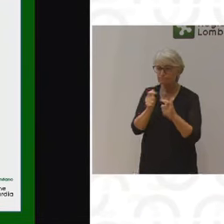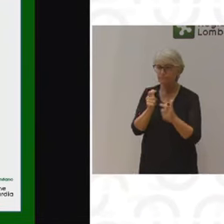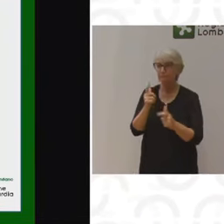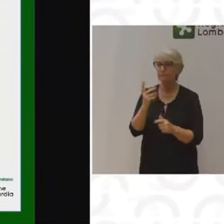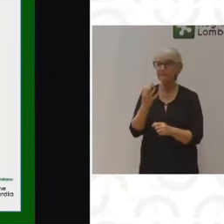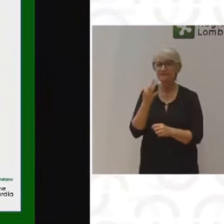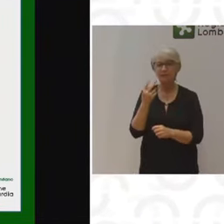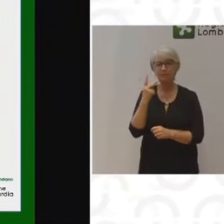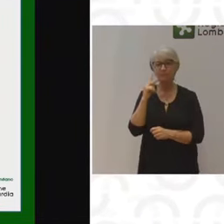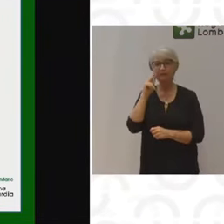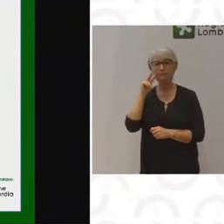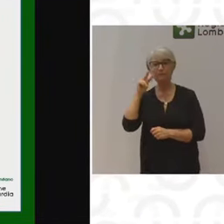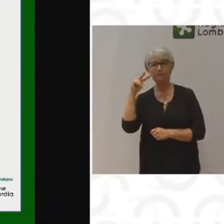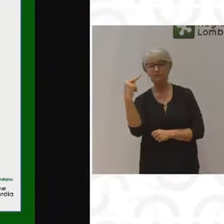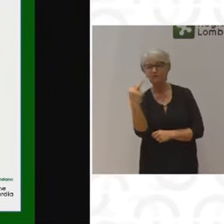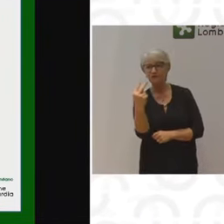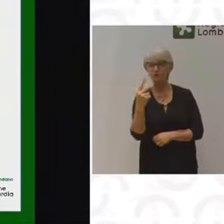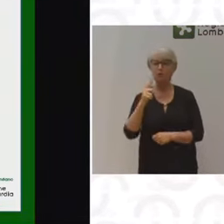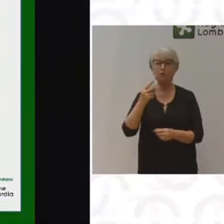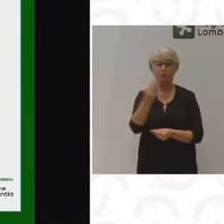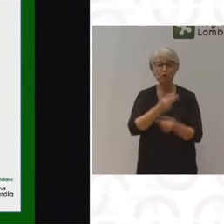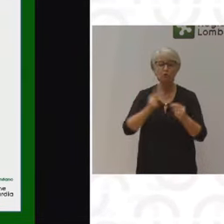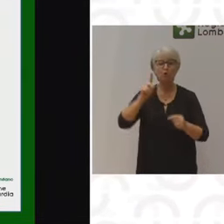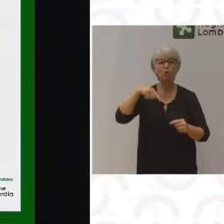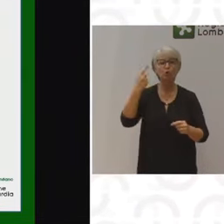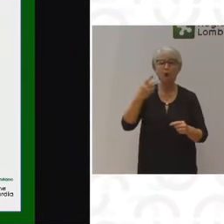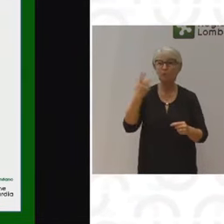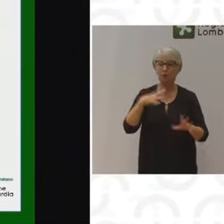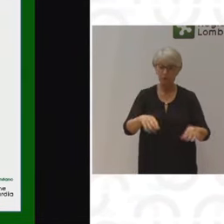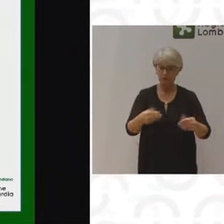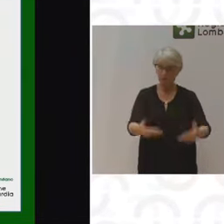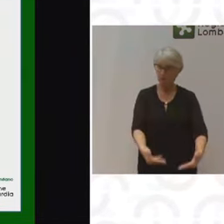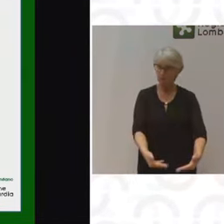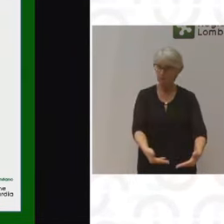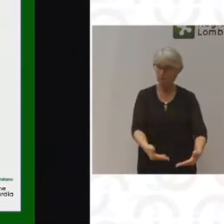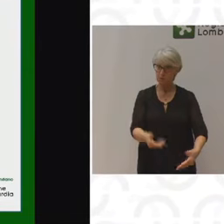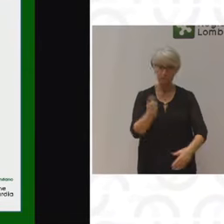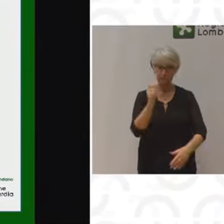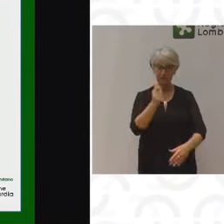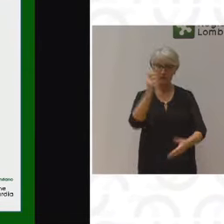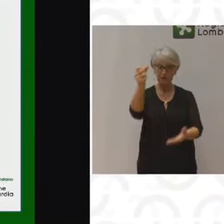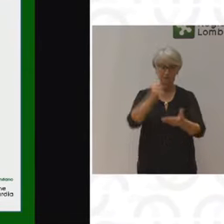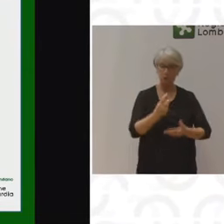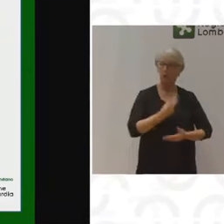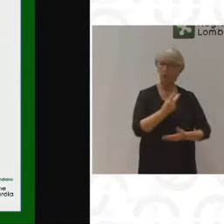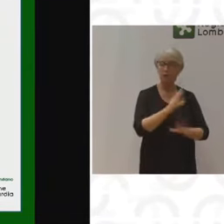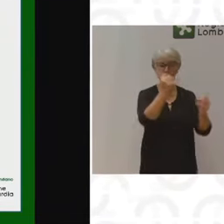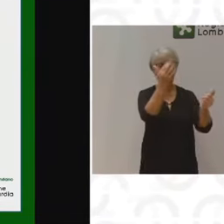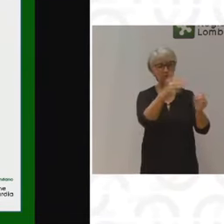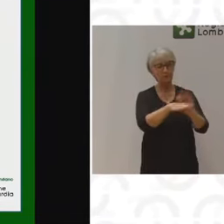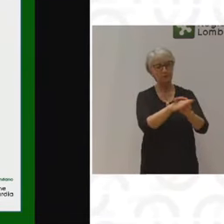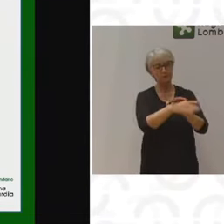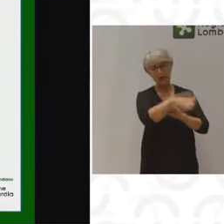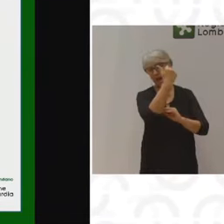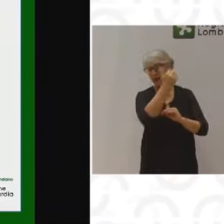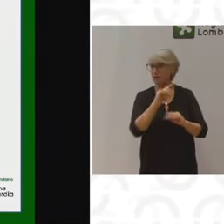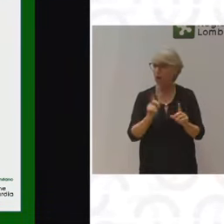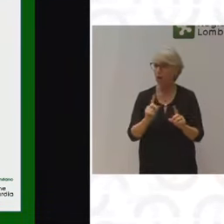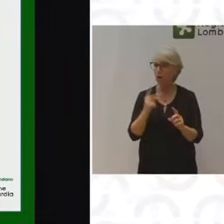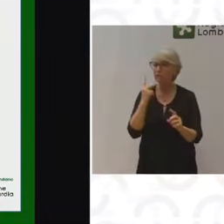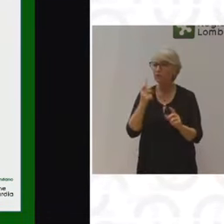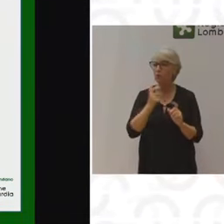sempre con la visione. I progetti del dopo di noi non è che iniziano oggi, hanno un finanziamento regionale di 2 anni, poi tutti a casa loro, no, ma la visione